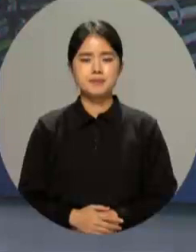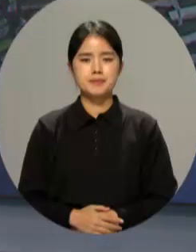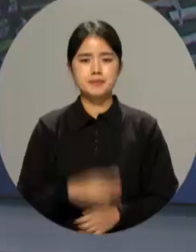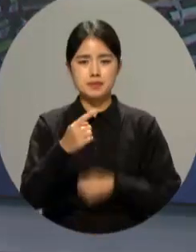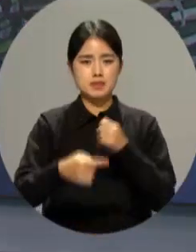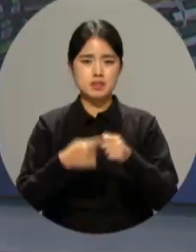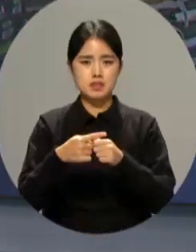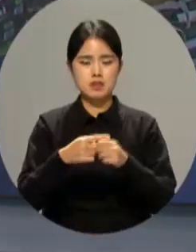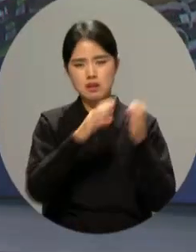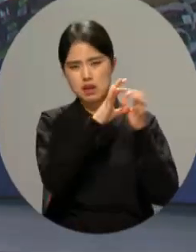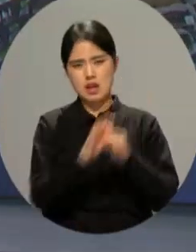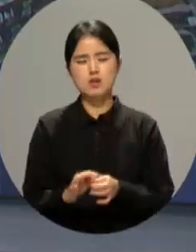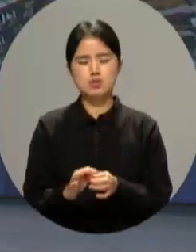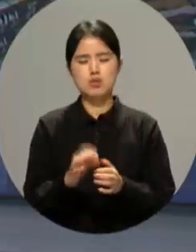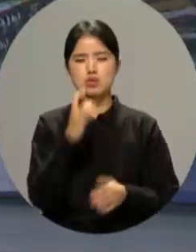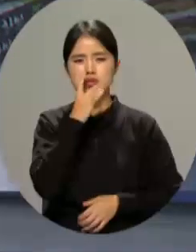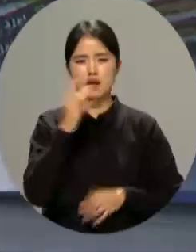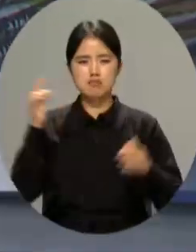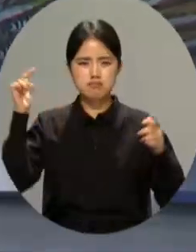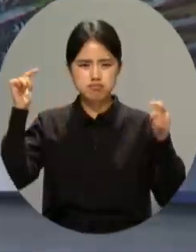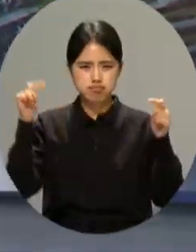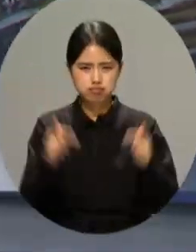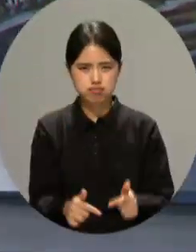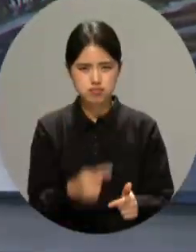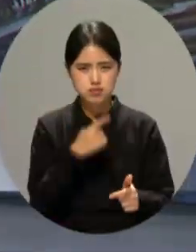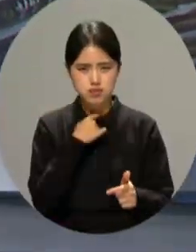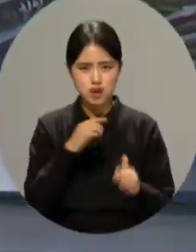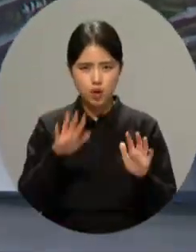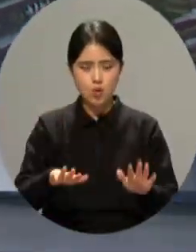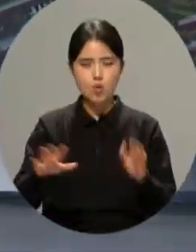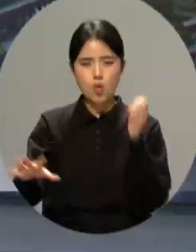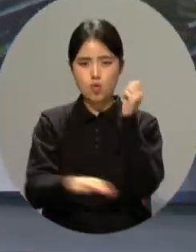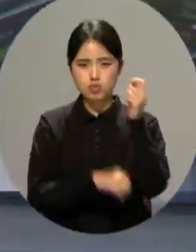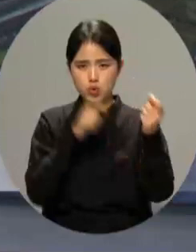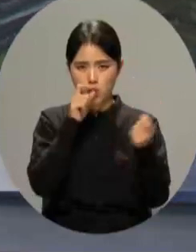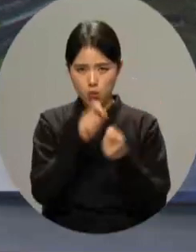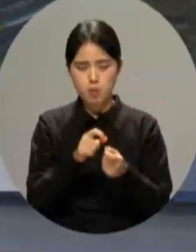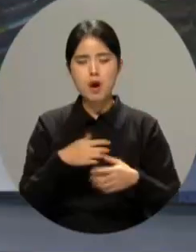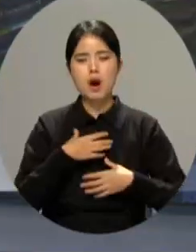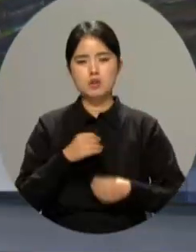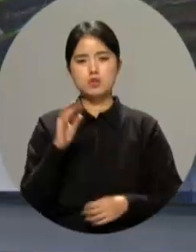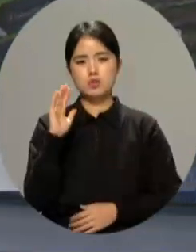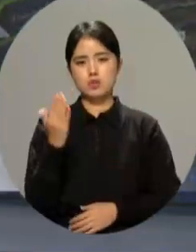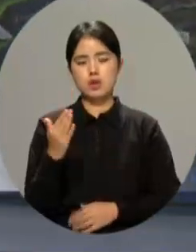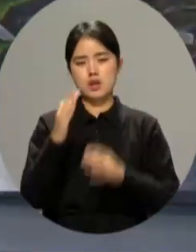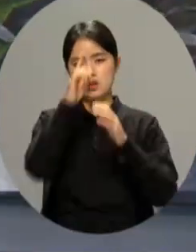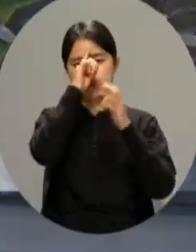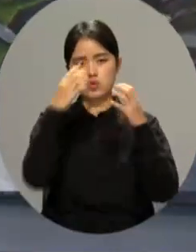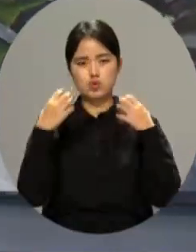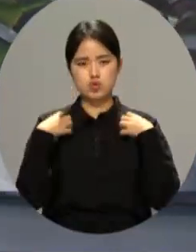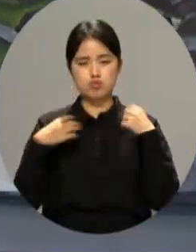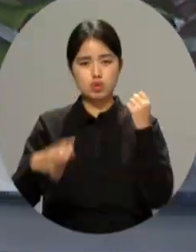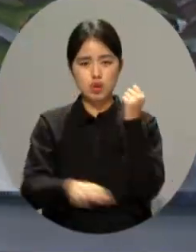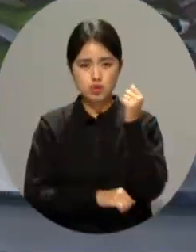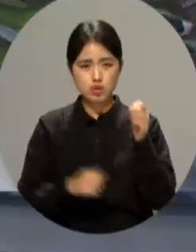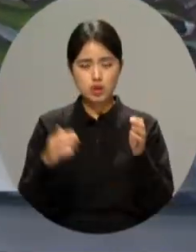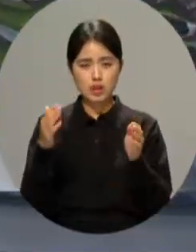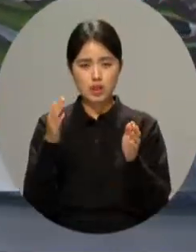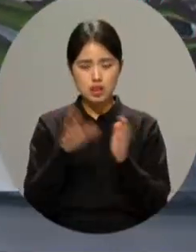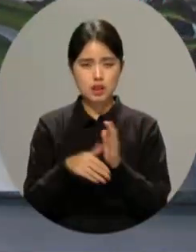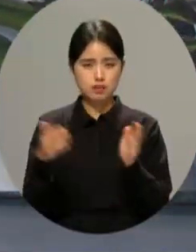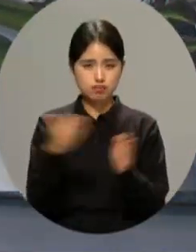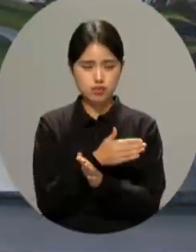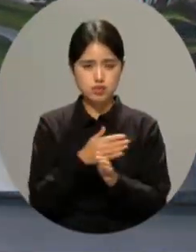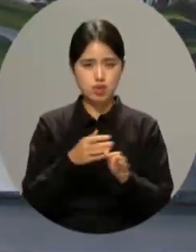연중 폭락하던 쌀값이 수확기 들어 차츰 안정세를 찾아가고 있습니다. 정부가 이례적으로 수확기부터 시장